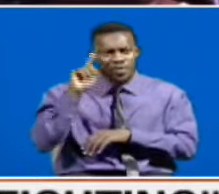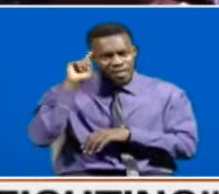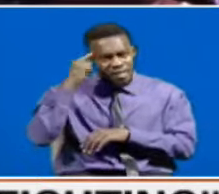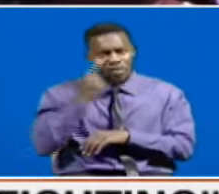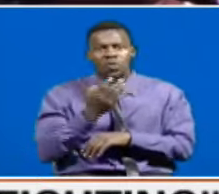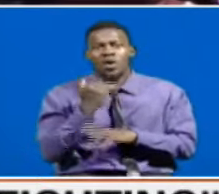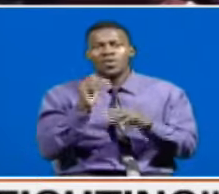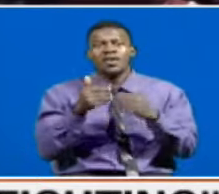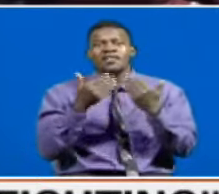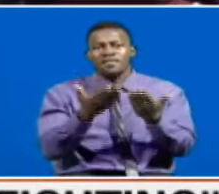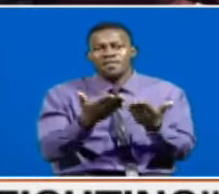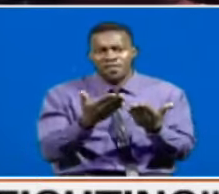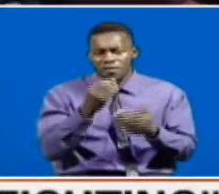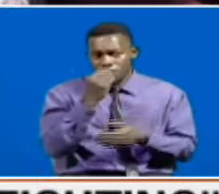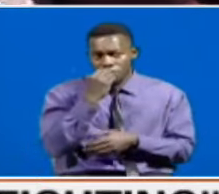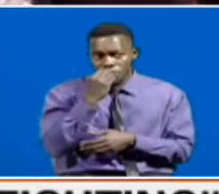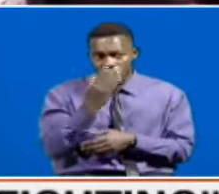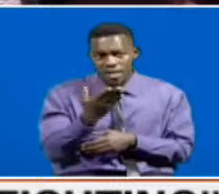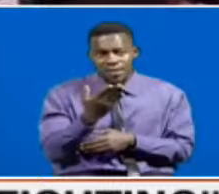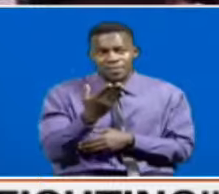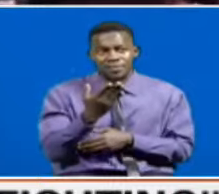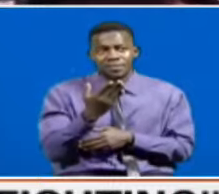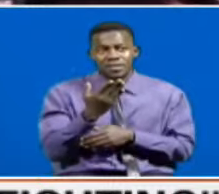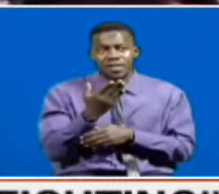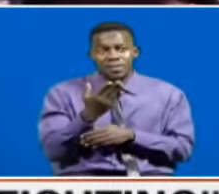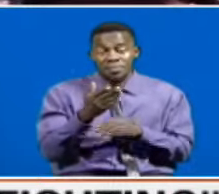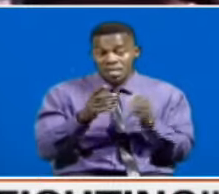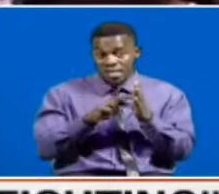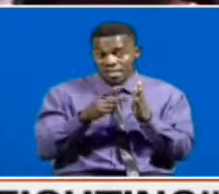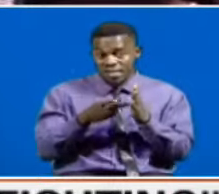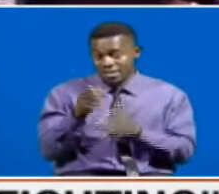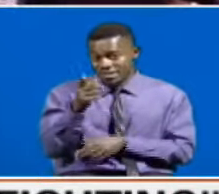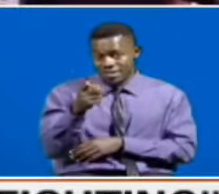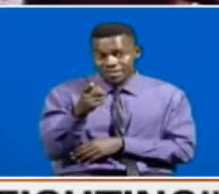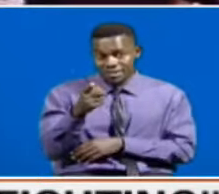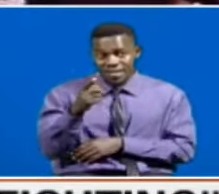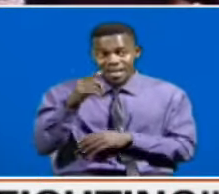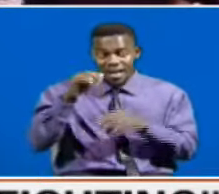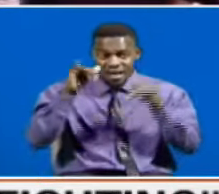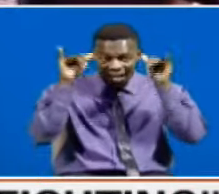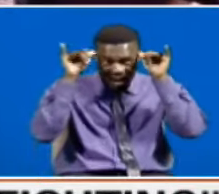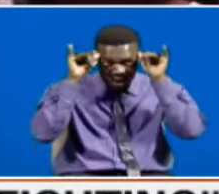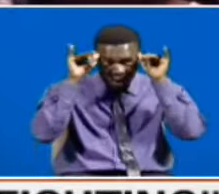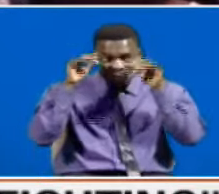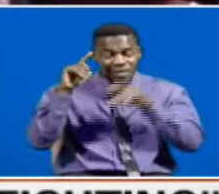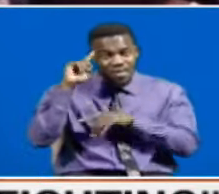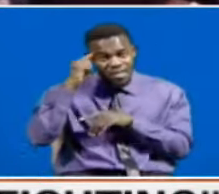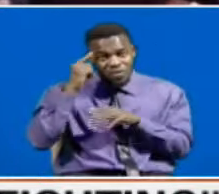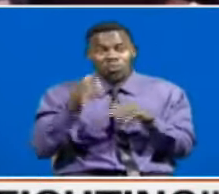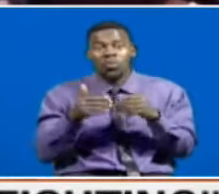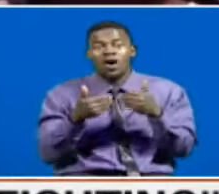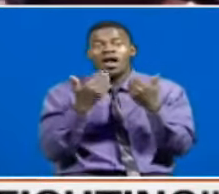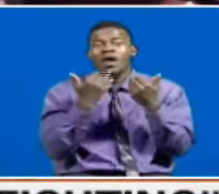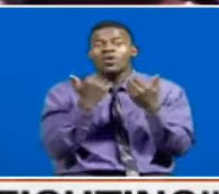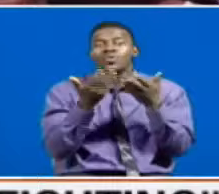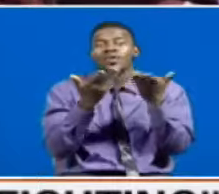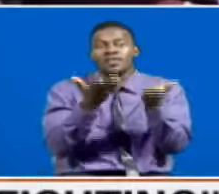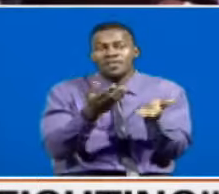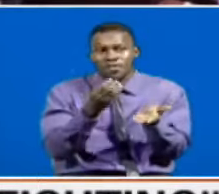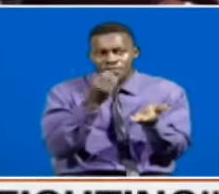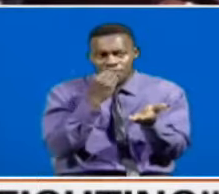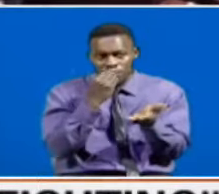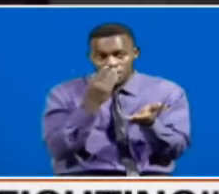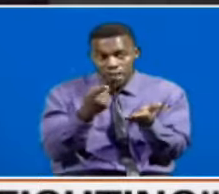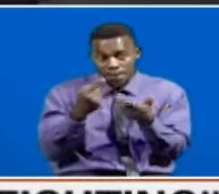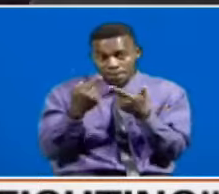anafikiri anataka kumlisha. So katika hiyo kustuka, kwa sababu pengine alikuwa amelewa, nafikiri alitisha bull akijaribu kumsukuma na bull